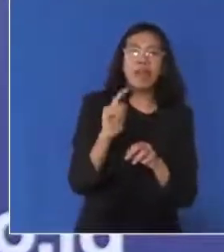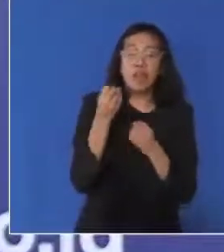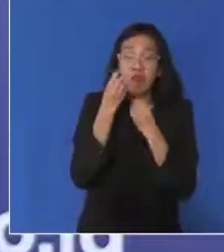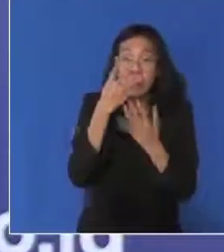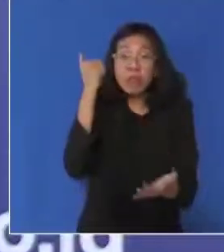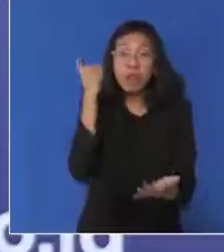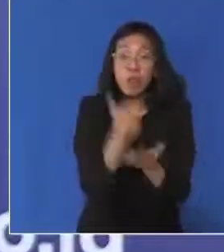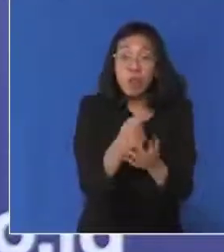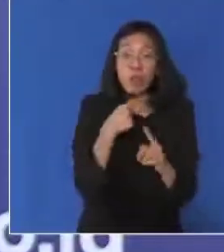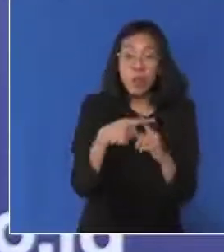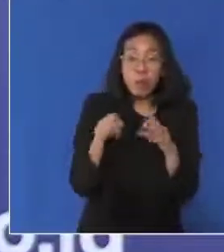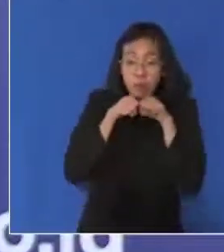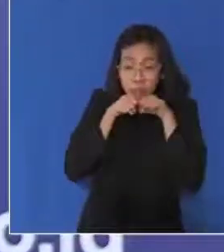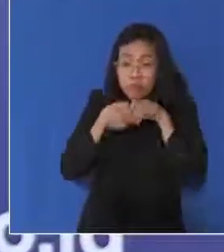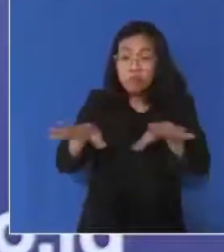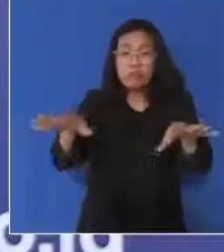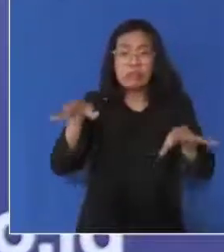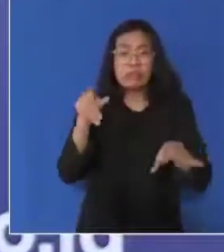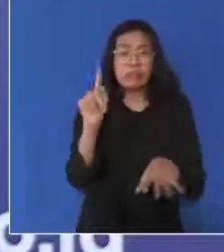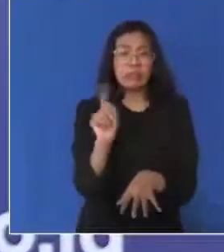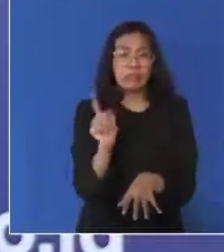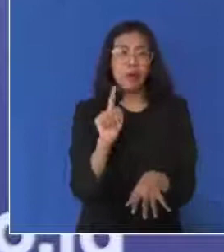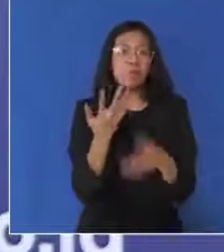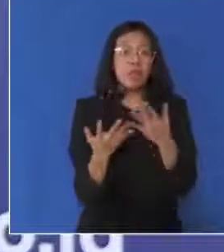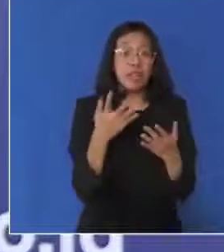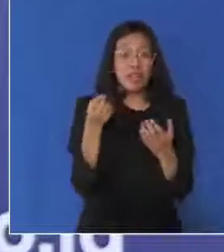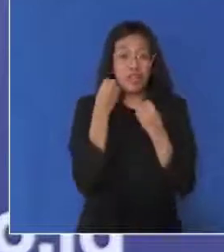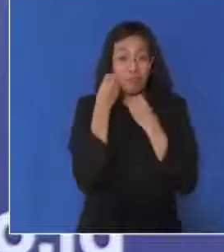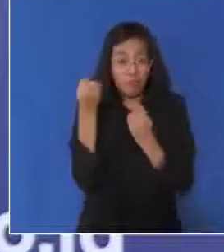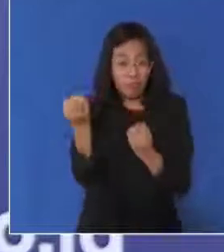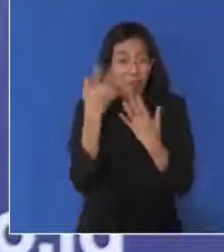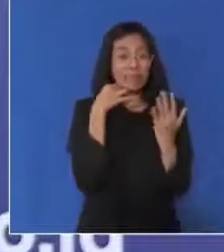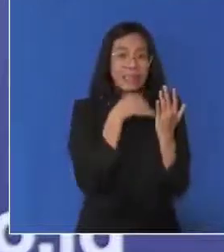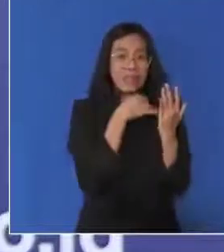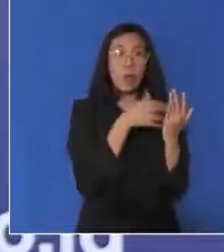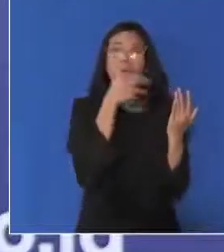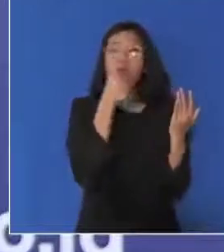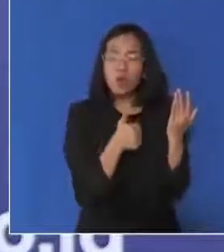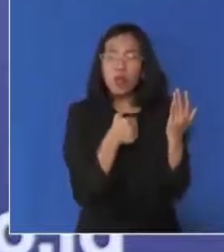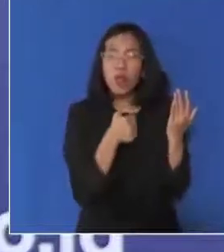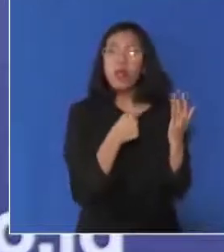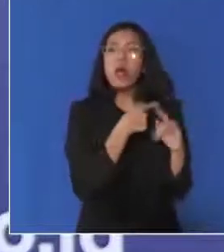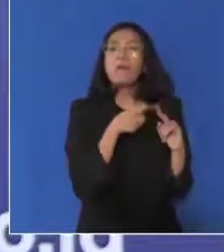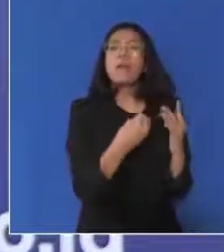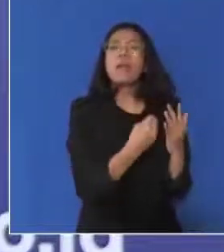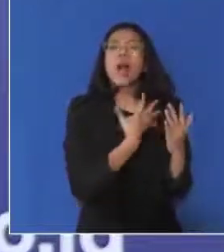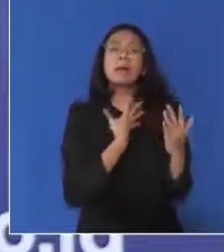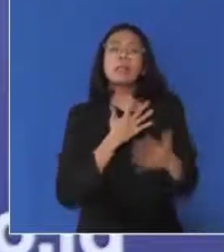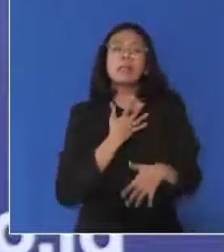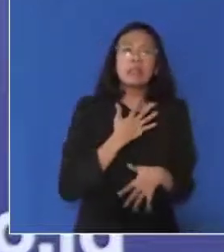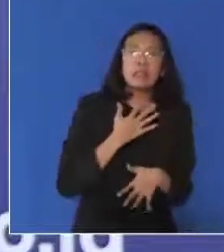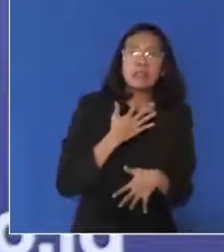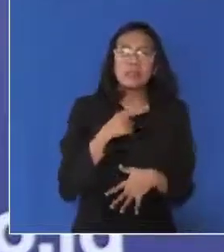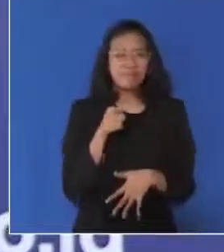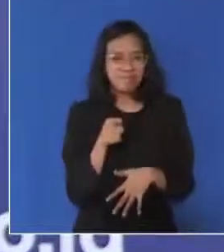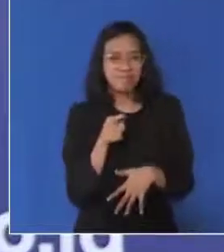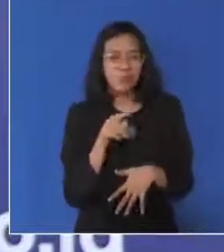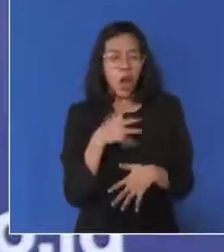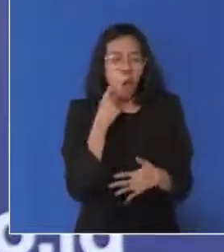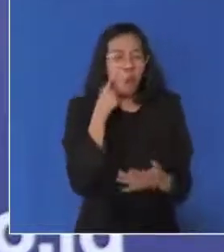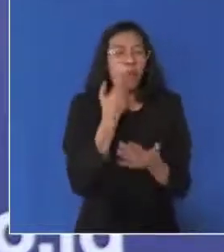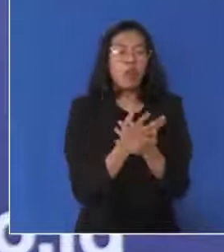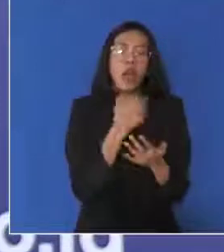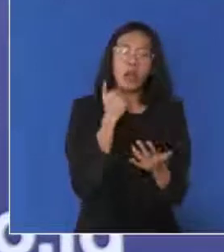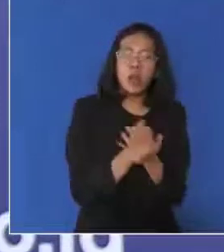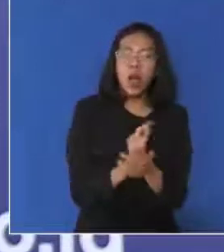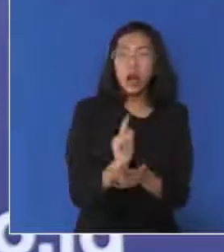juga isinya akan lebih saja di memang dia benar tapi memang kuatirkan atau memang itu kenyataan